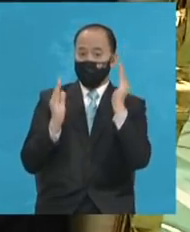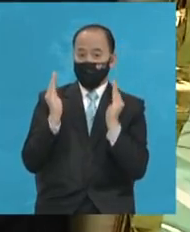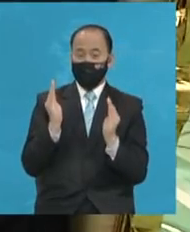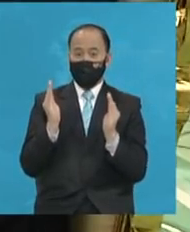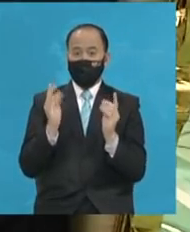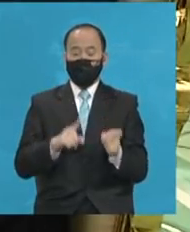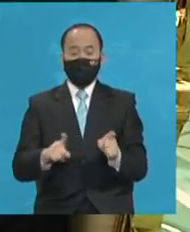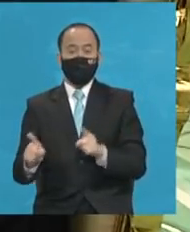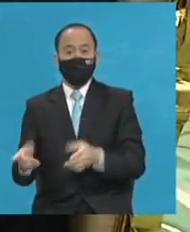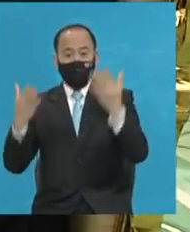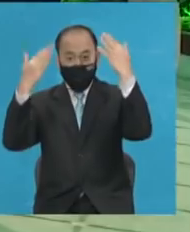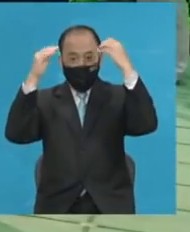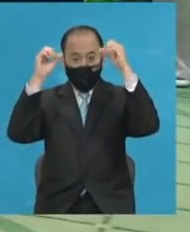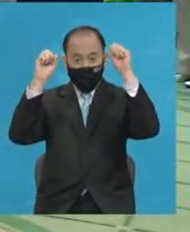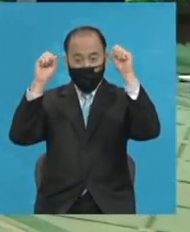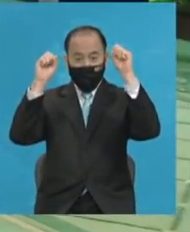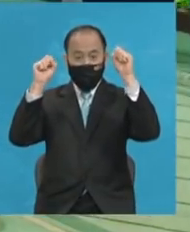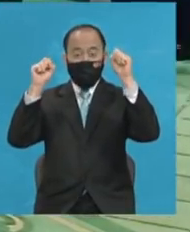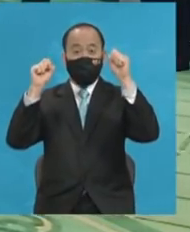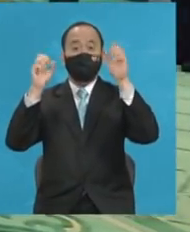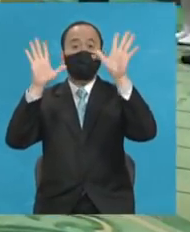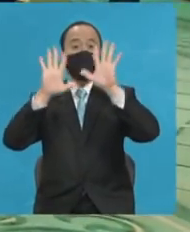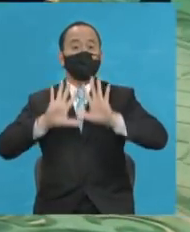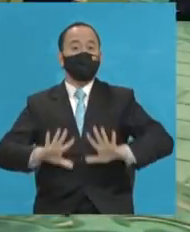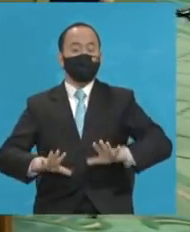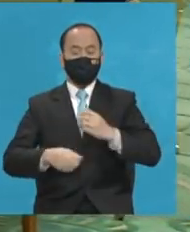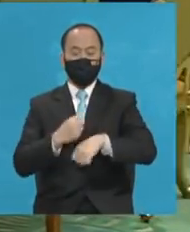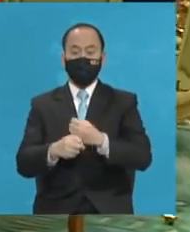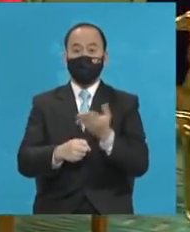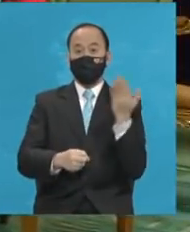selaku prusia ASEAN pada tahun lalu